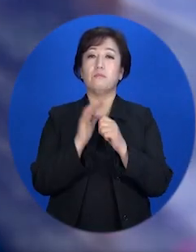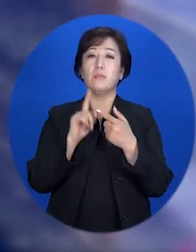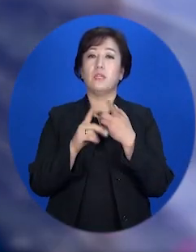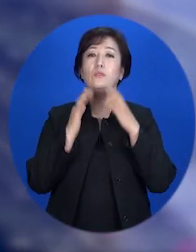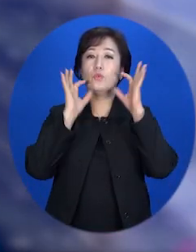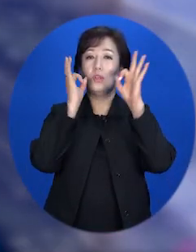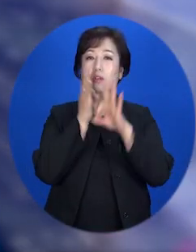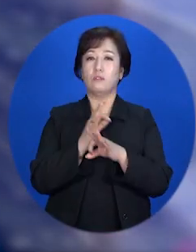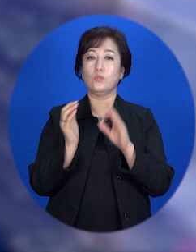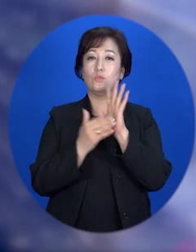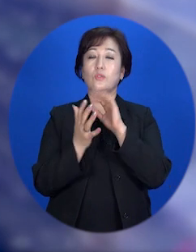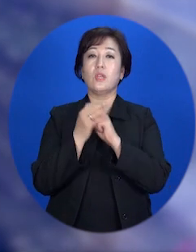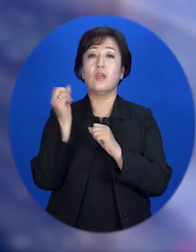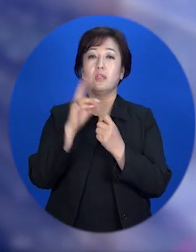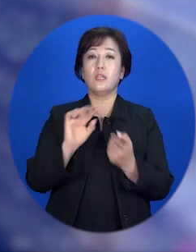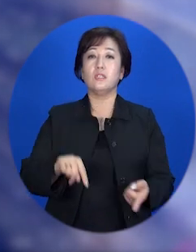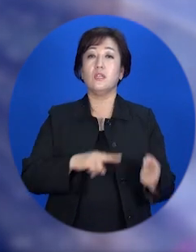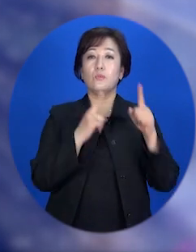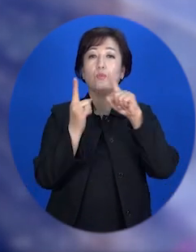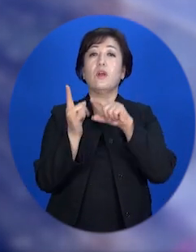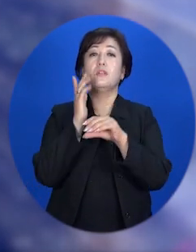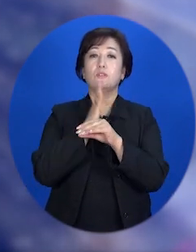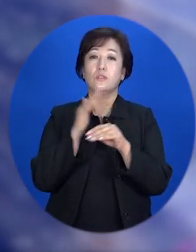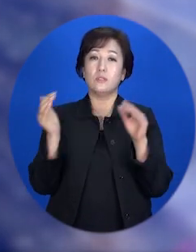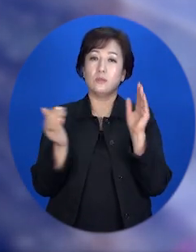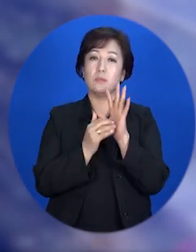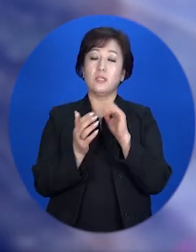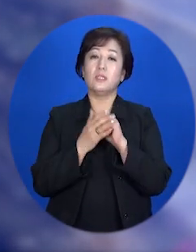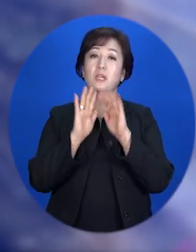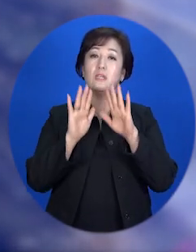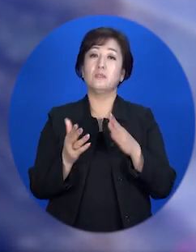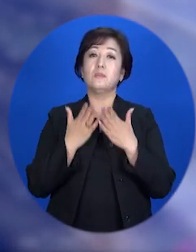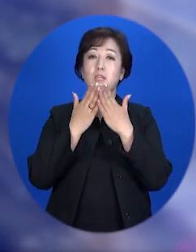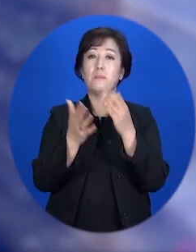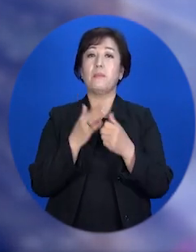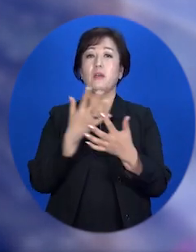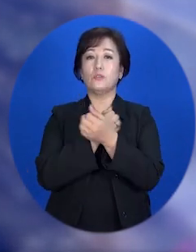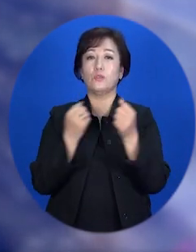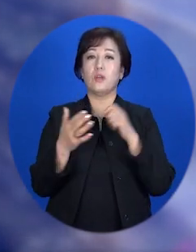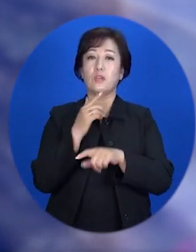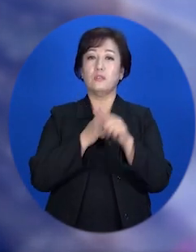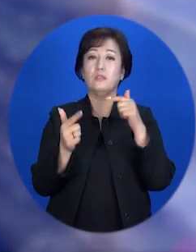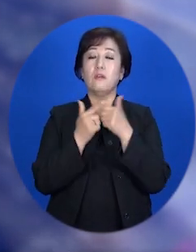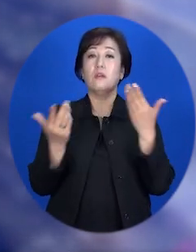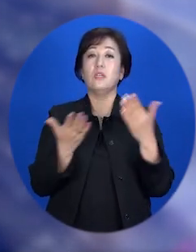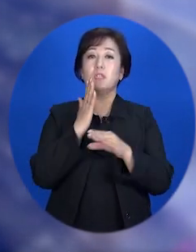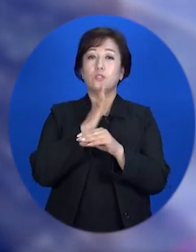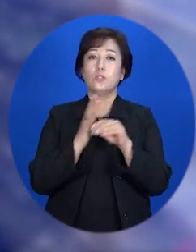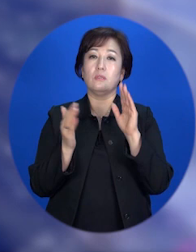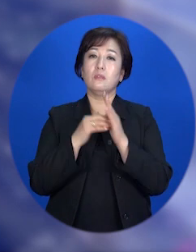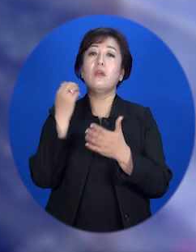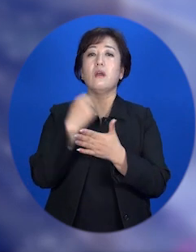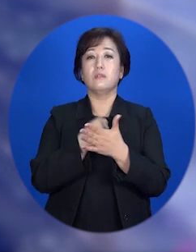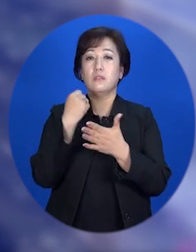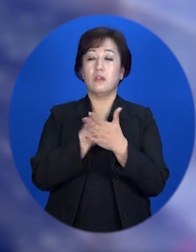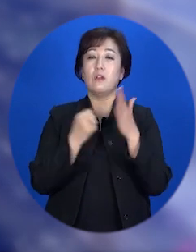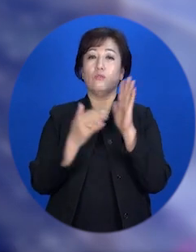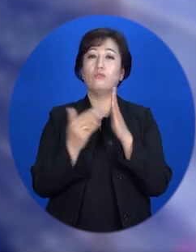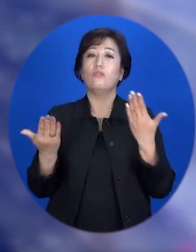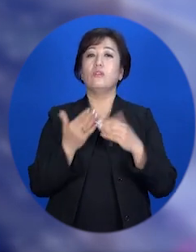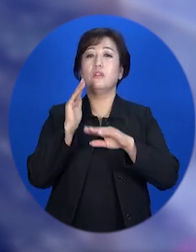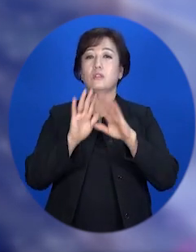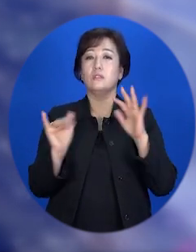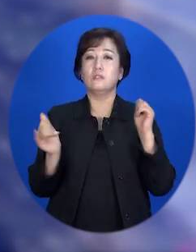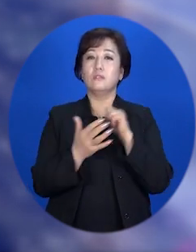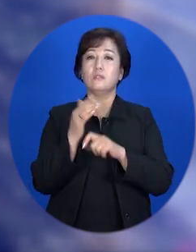최근 부활의 기지개를 켜고 있습니다. 최근 선박 수주 증가로 일감은 늘었는데 아쉽게도 인력이 부족해